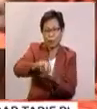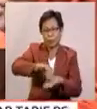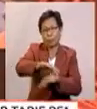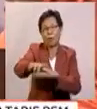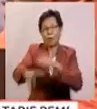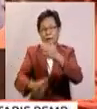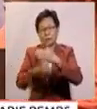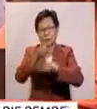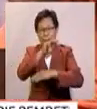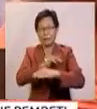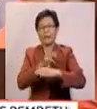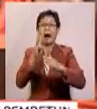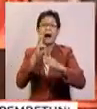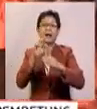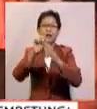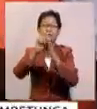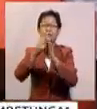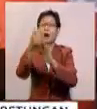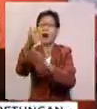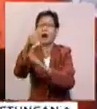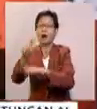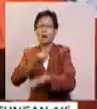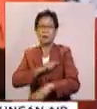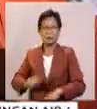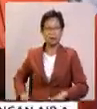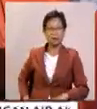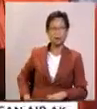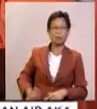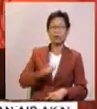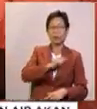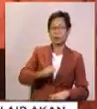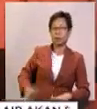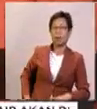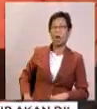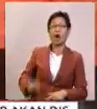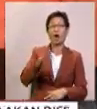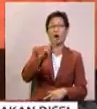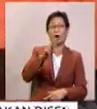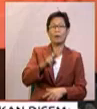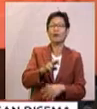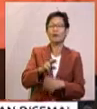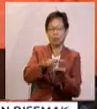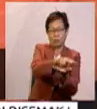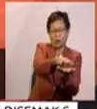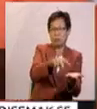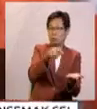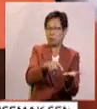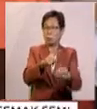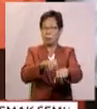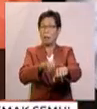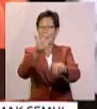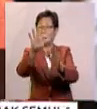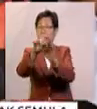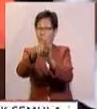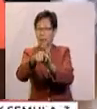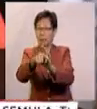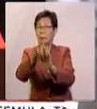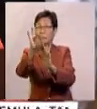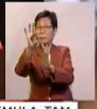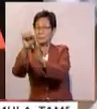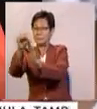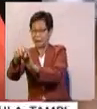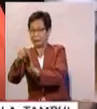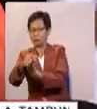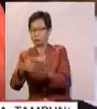Menteri Air, Tanah dan Sumber Asli Tengku Zulkuri Shah Rajapuji. Klip video berdurasi 5 minit 9 saat